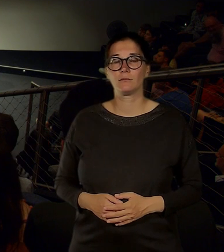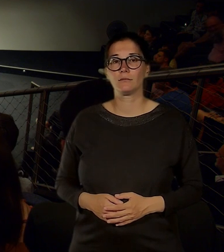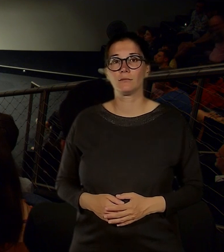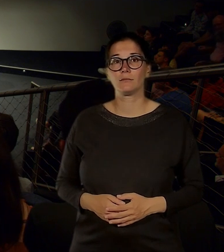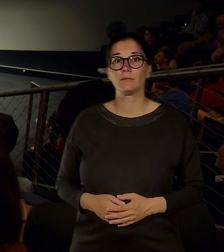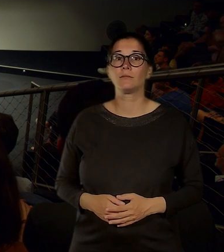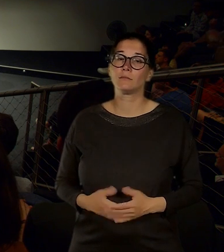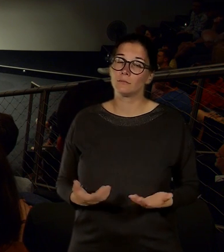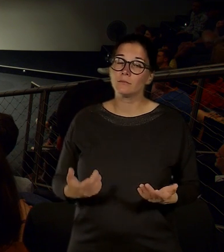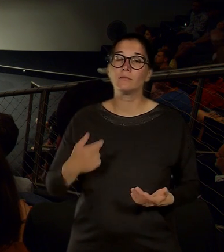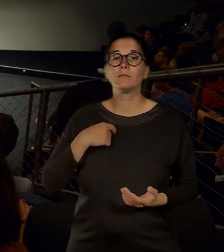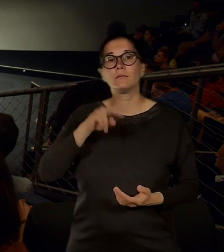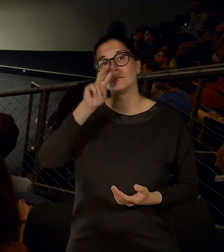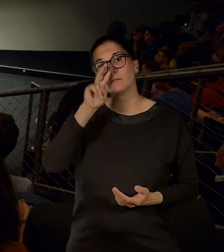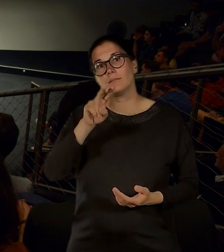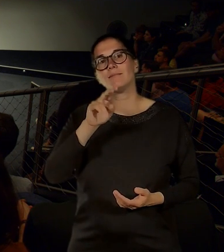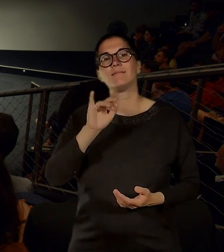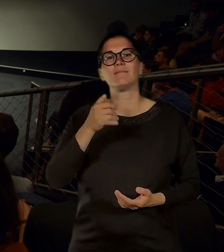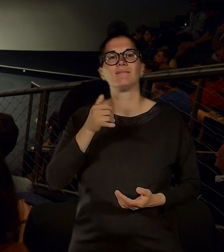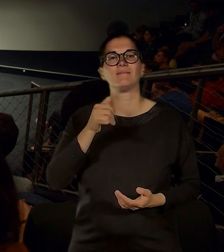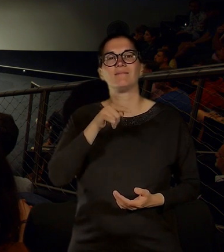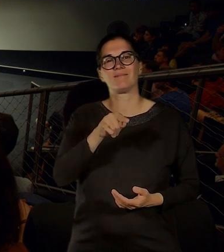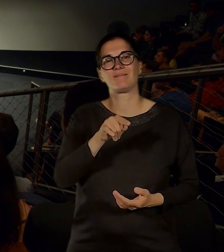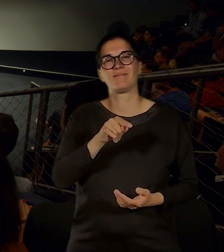My to vnímáme, že to je nějaký nedostatečný stav.